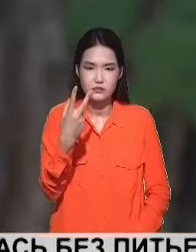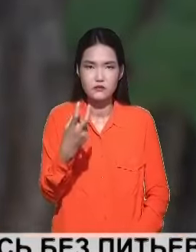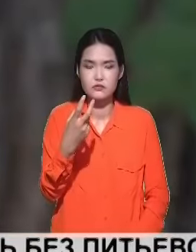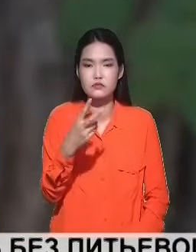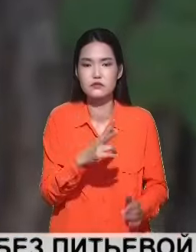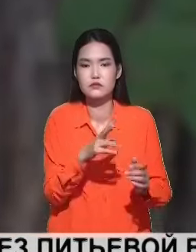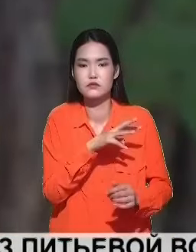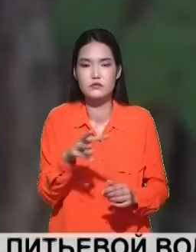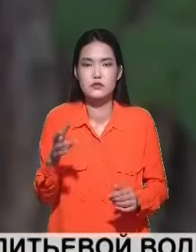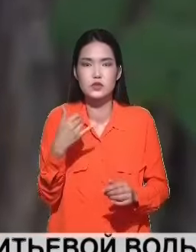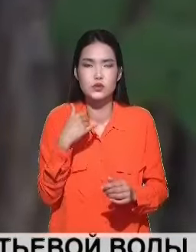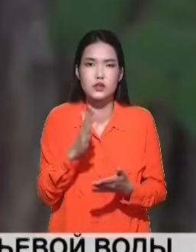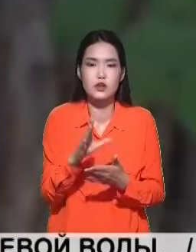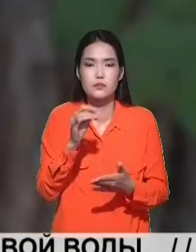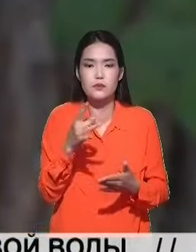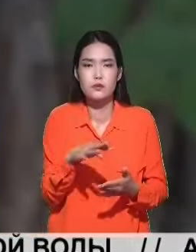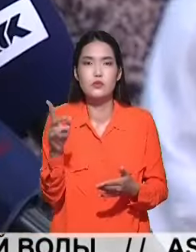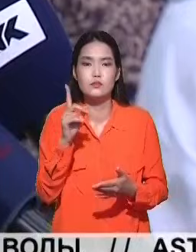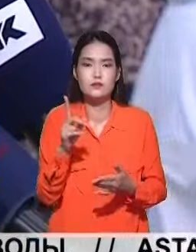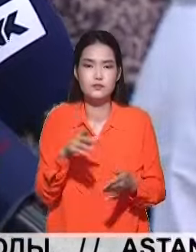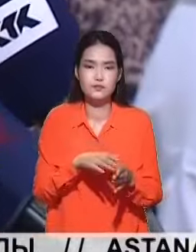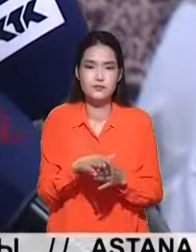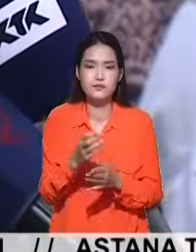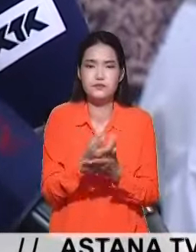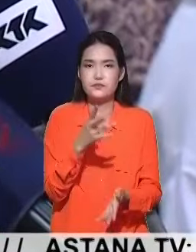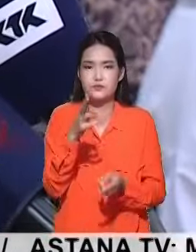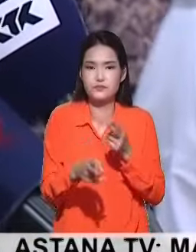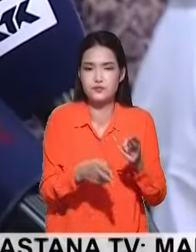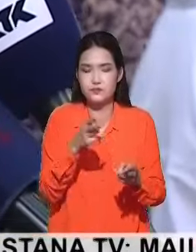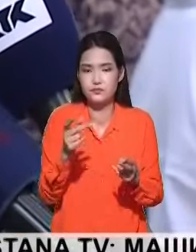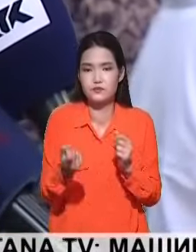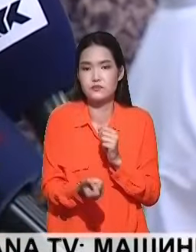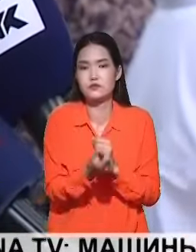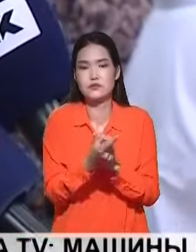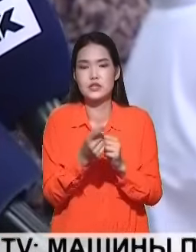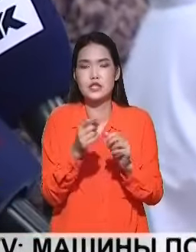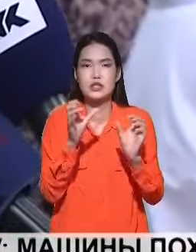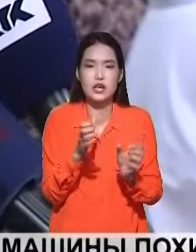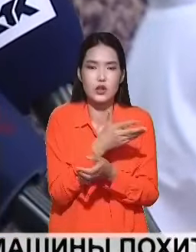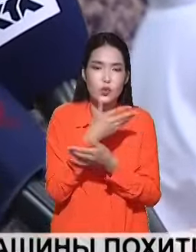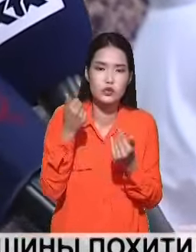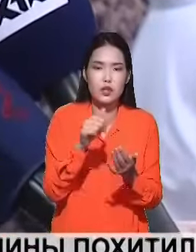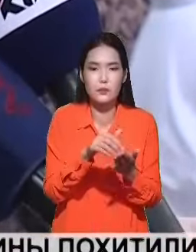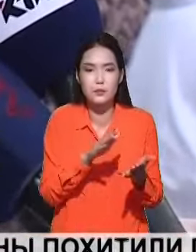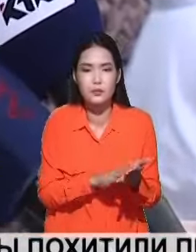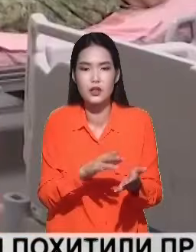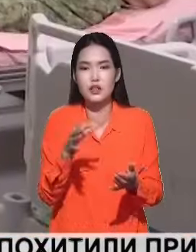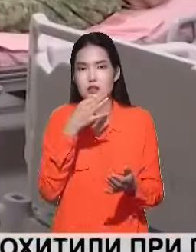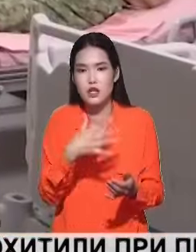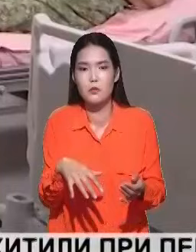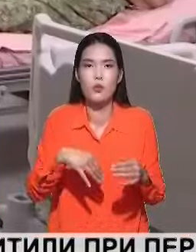за счет того, что были дорогостоящие операции. Она не руководствуется ни законами, ни постановлением. Не понравились,